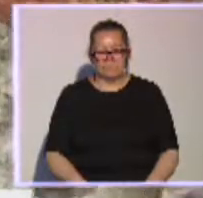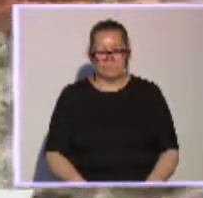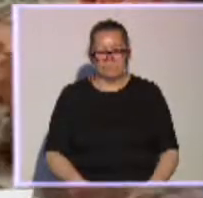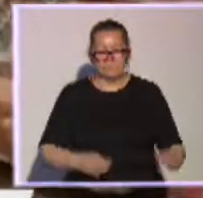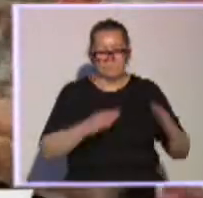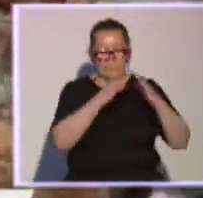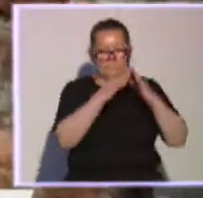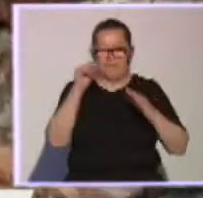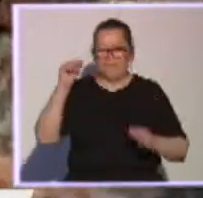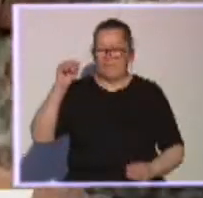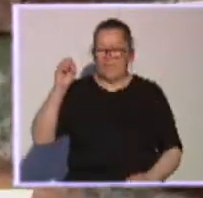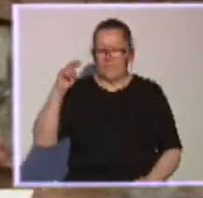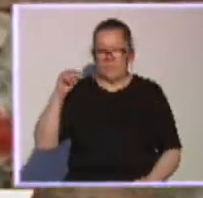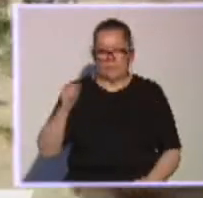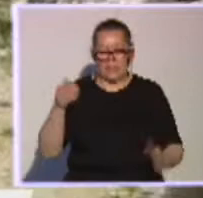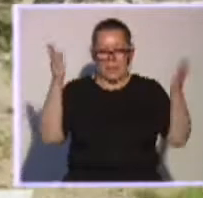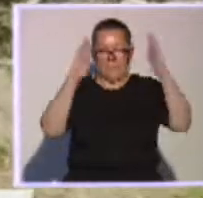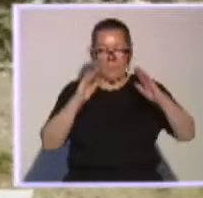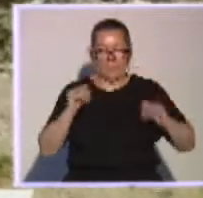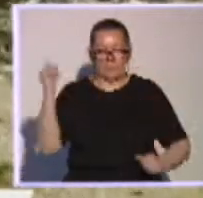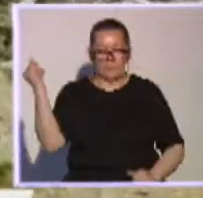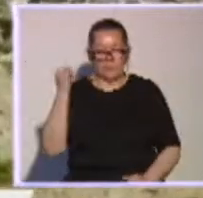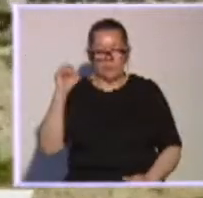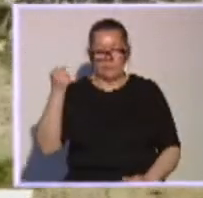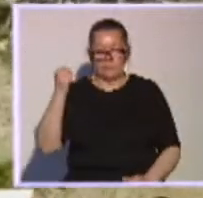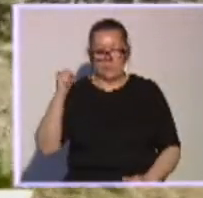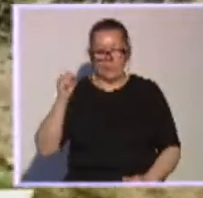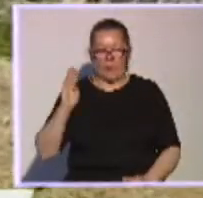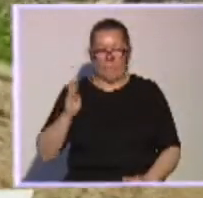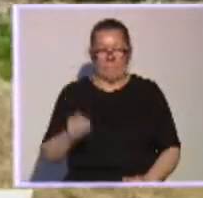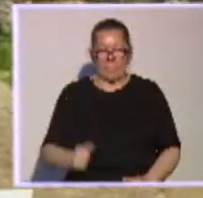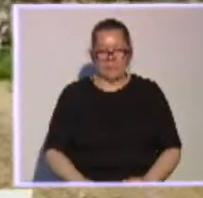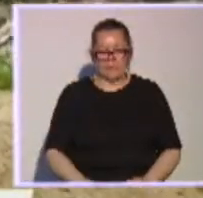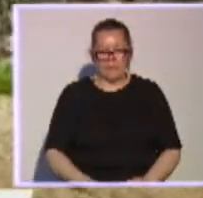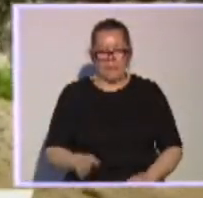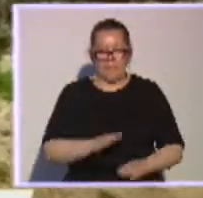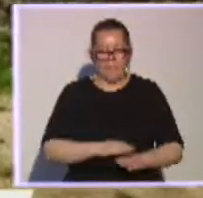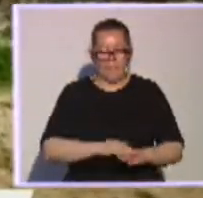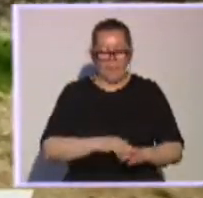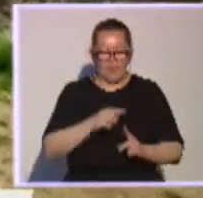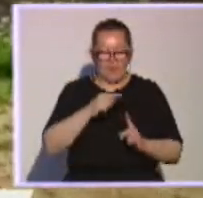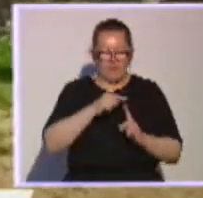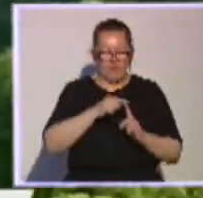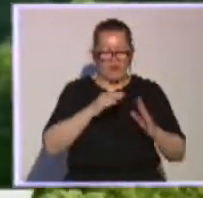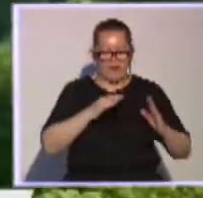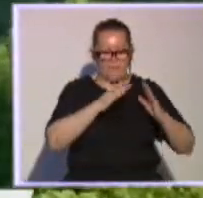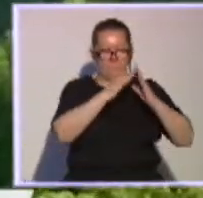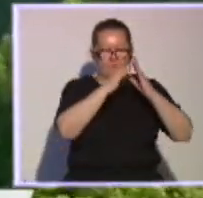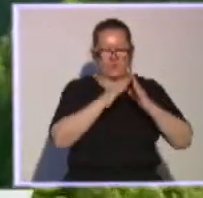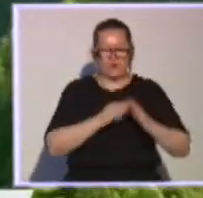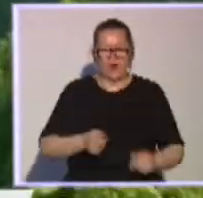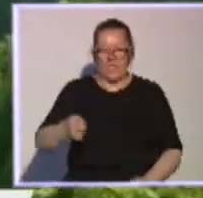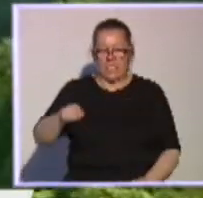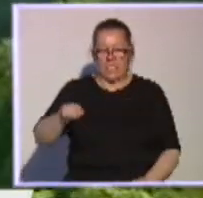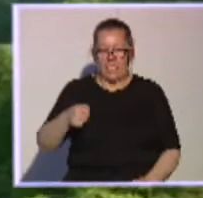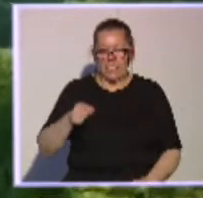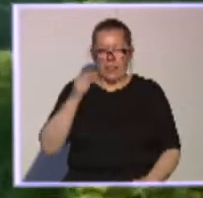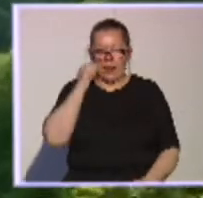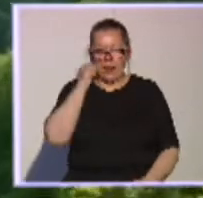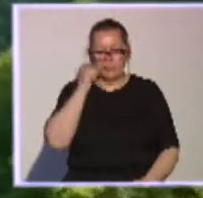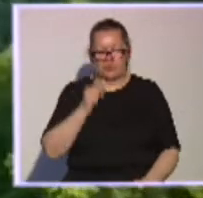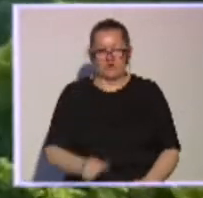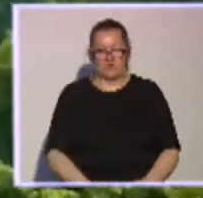Cetatea Poenari este un monument istoric din secolul al XIV-lea și se află pe un vârf de munte care domină cheile Argeșului.